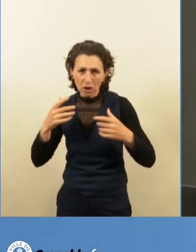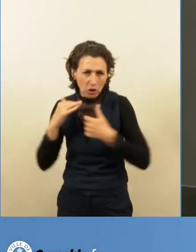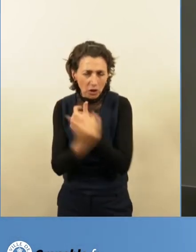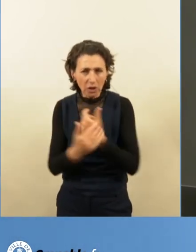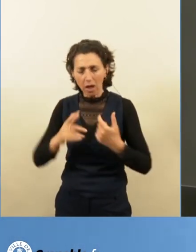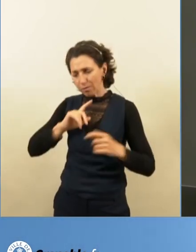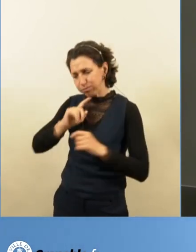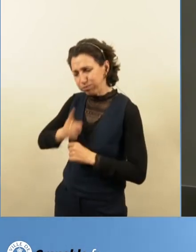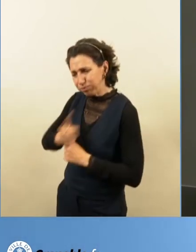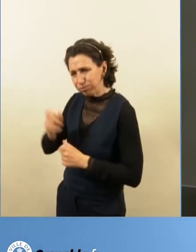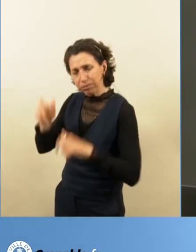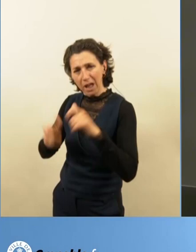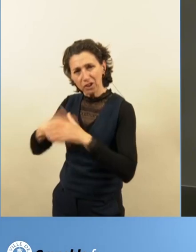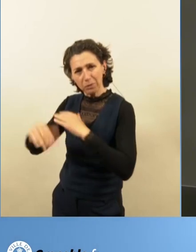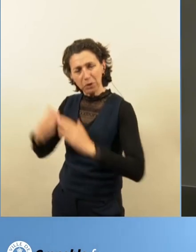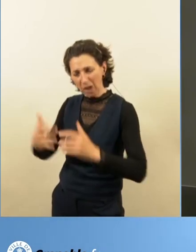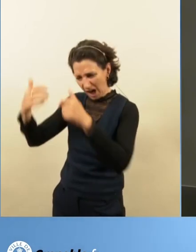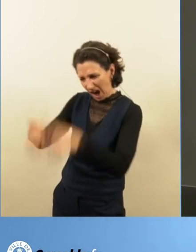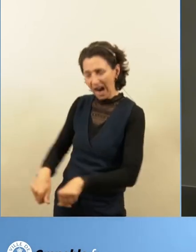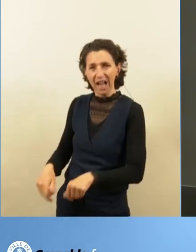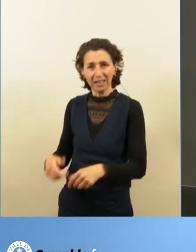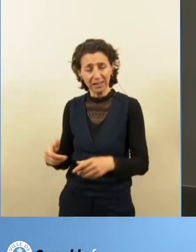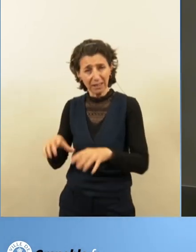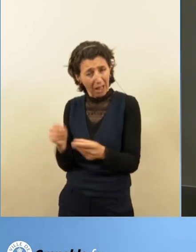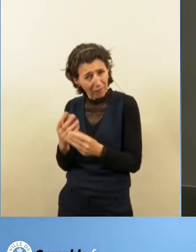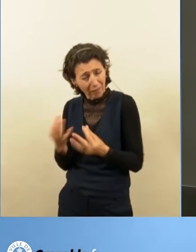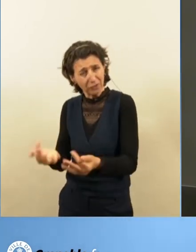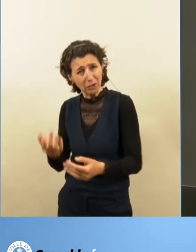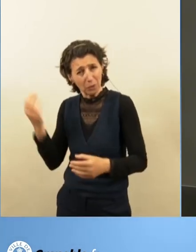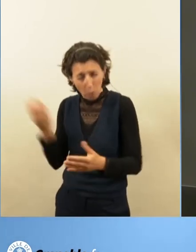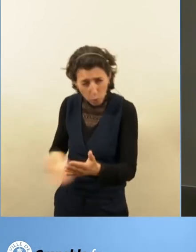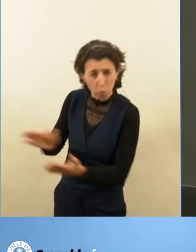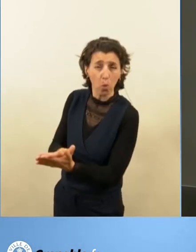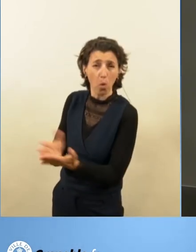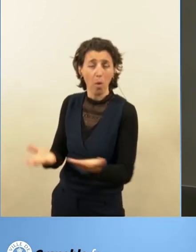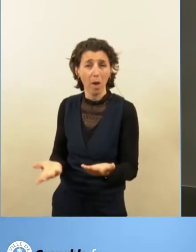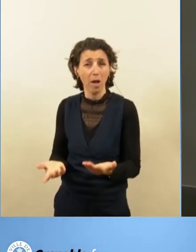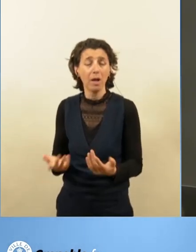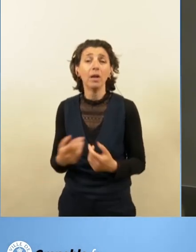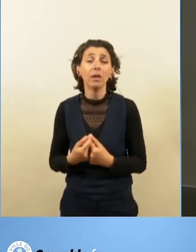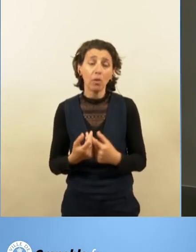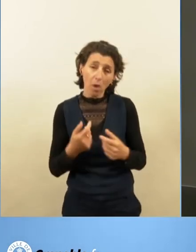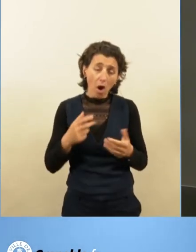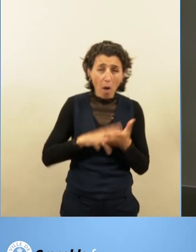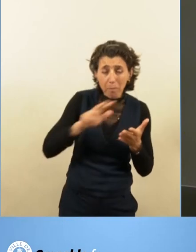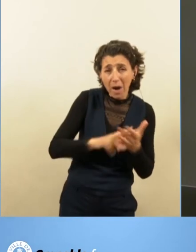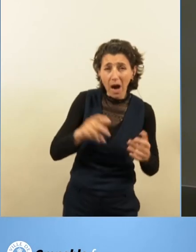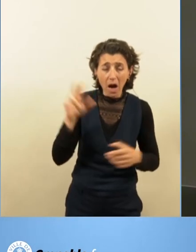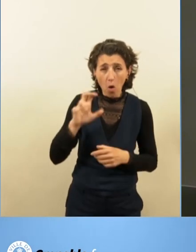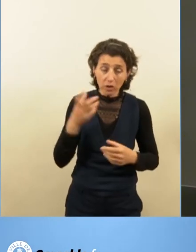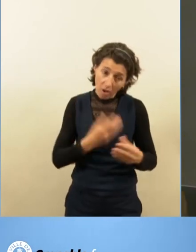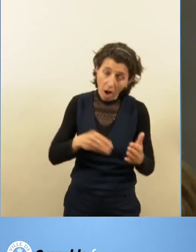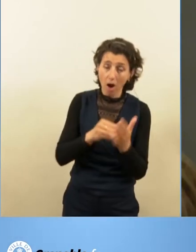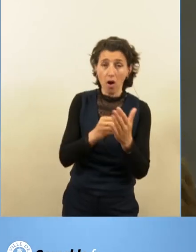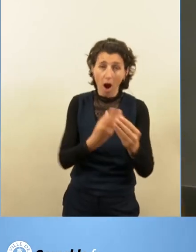en reportant sur d'autres notre empreinte écologique toute votre communication et votre litanie d'action